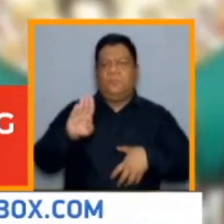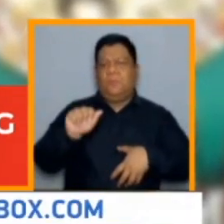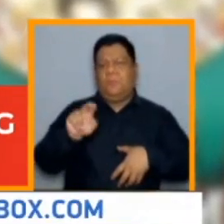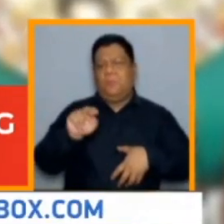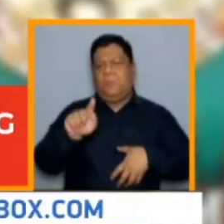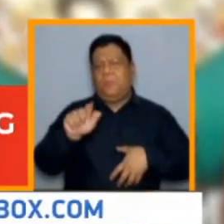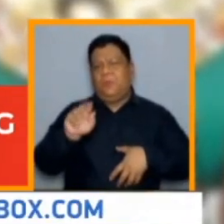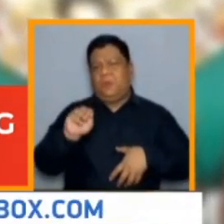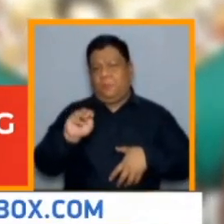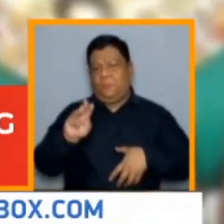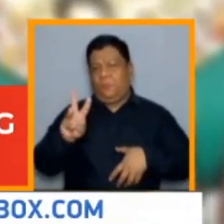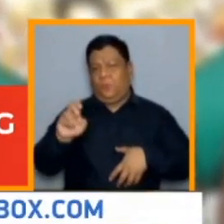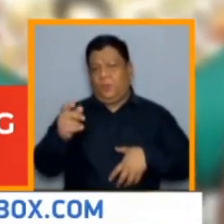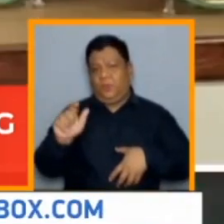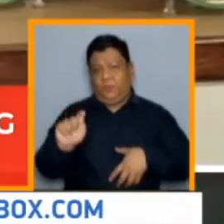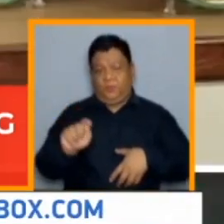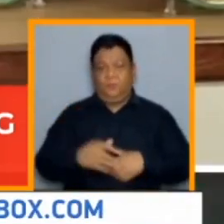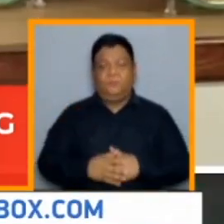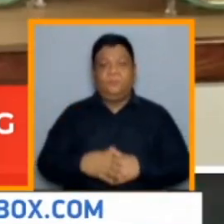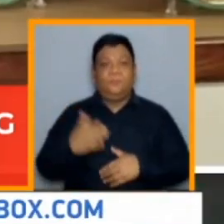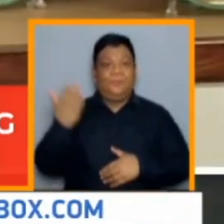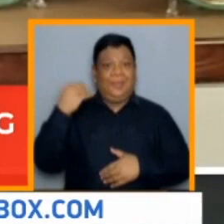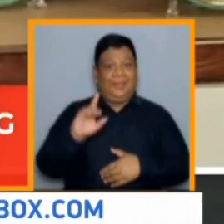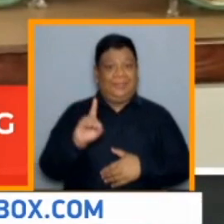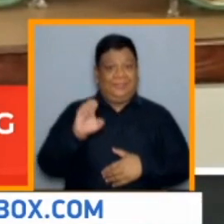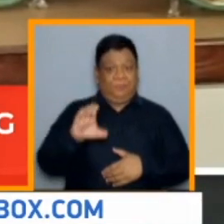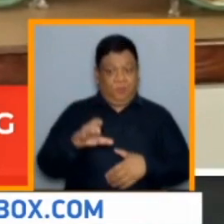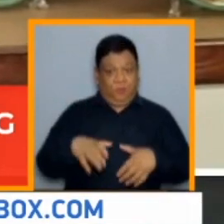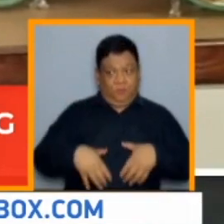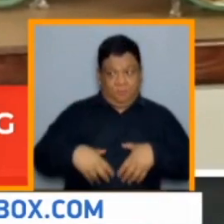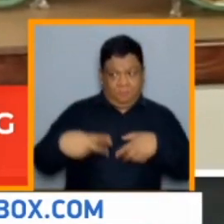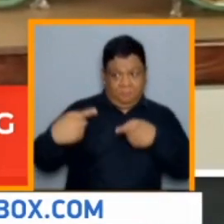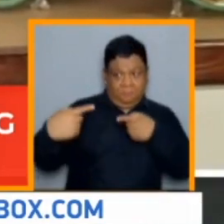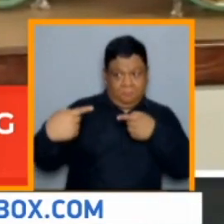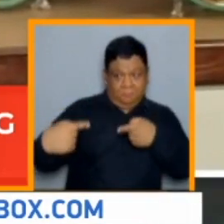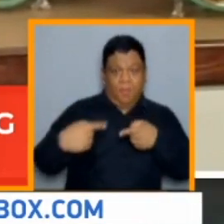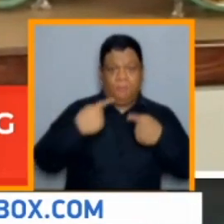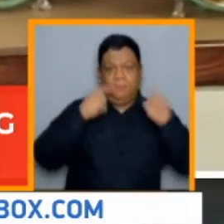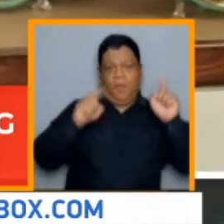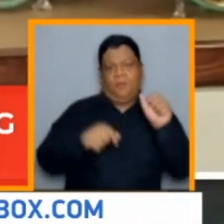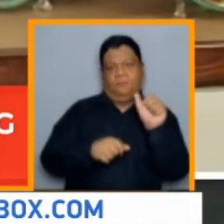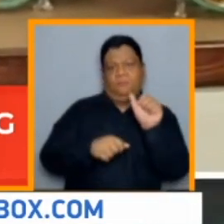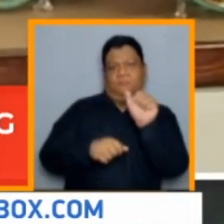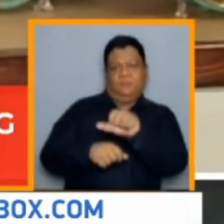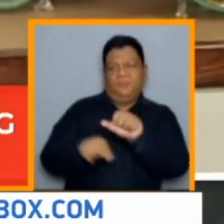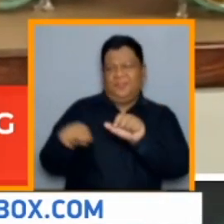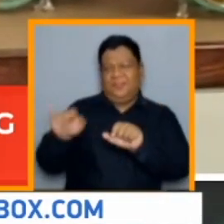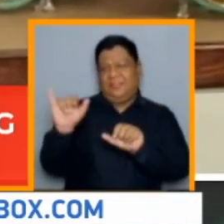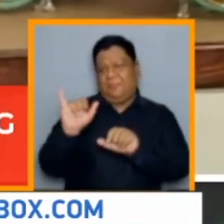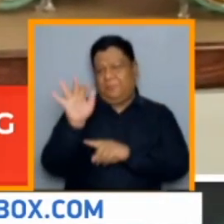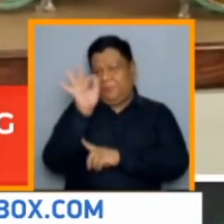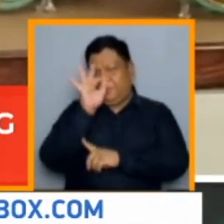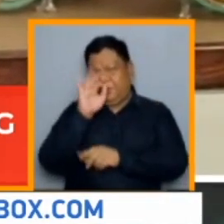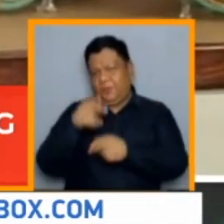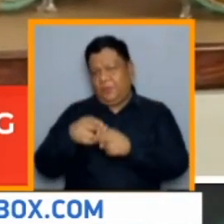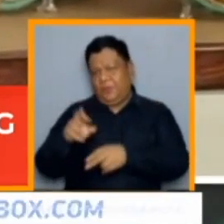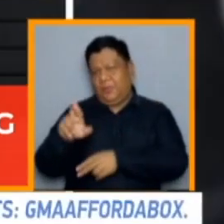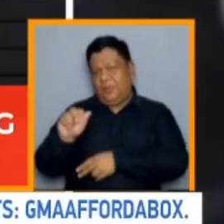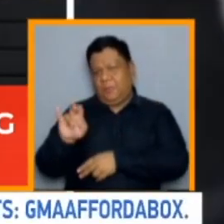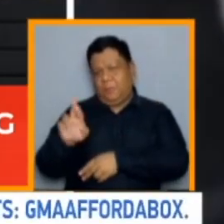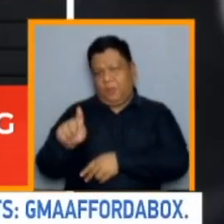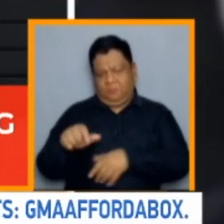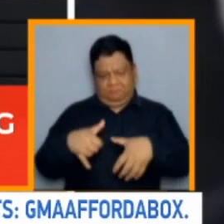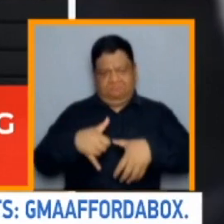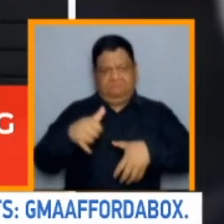nang maidepensa niya ang titulo sa laban kontra sa kapwa Pinoy na si Raymart Gabalio. Sa ngayon, nasa negosasyon ang kampo